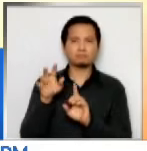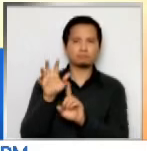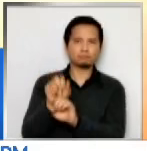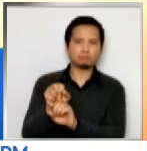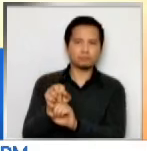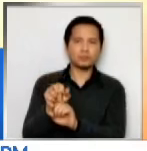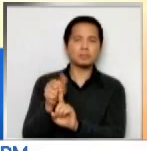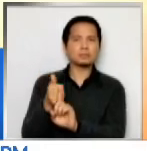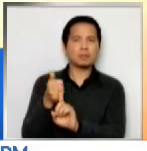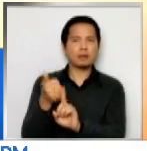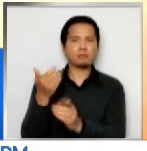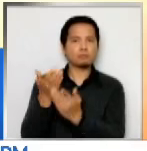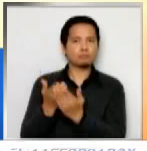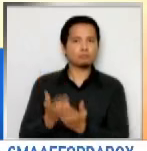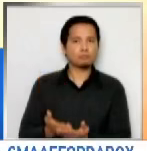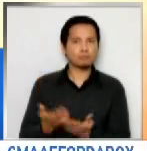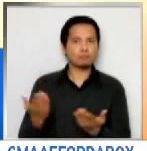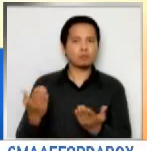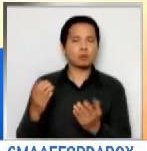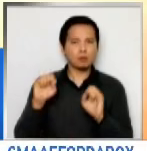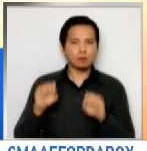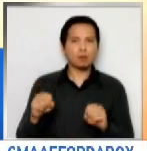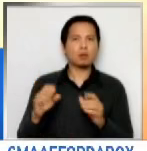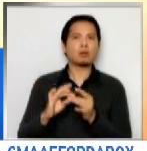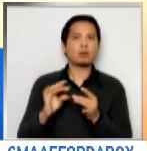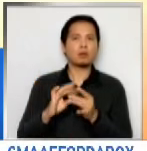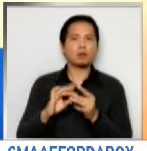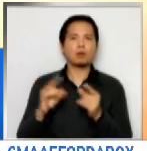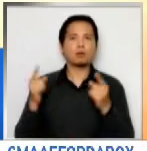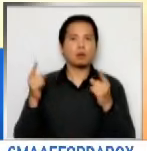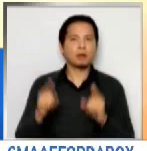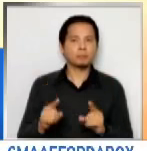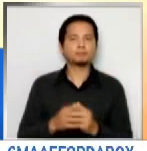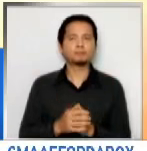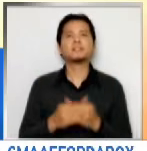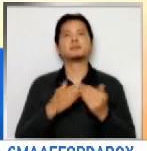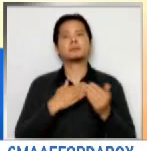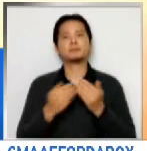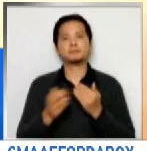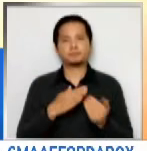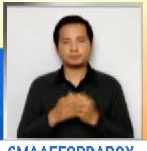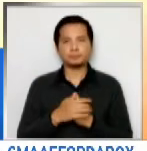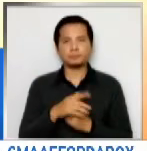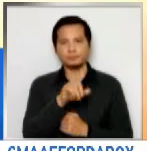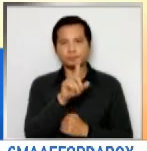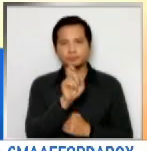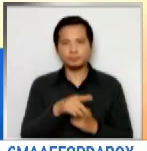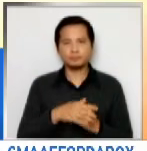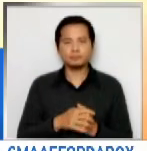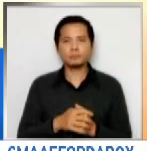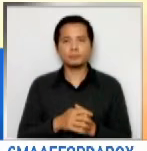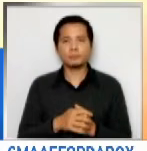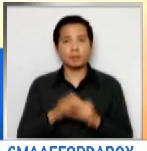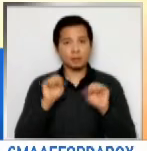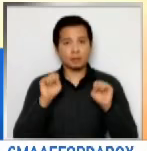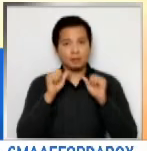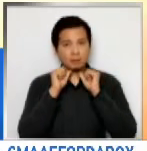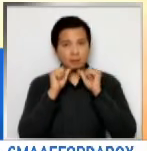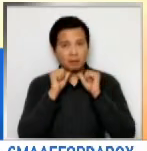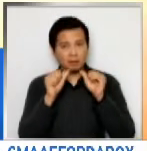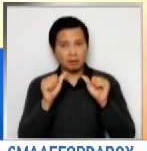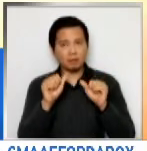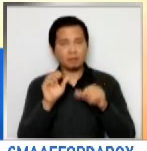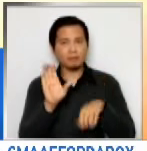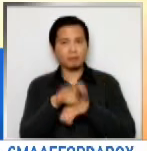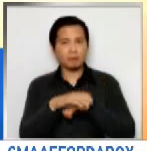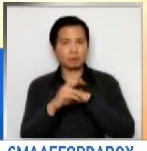sinasabi nung live-in partner nga nito nga nasawi. Anyway, attorney, maaari bang tumanggi sa parusang pisikal yung quarantine